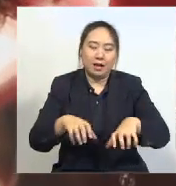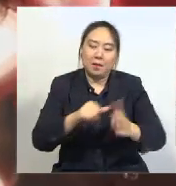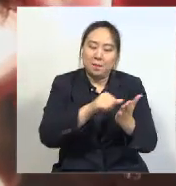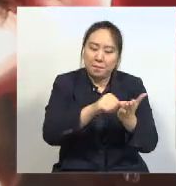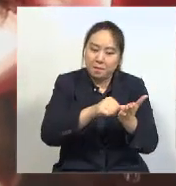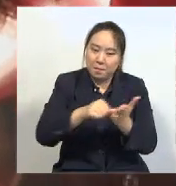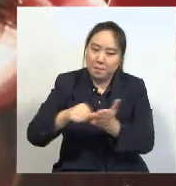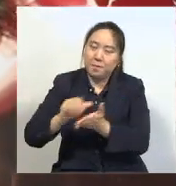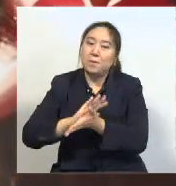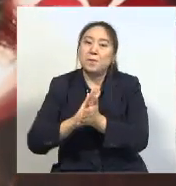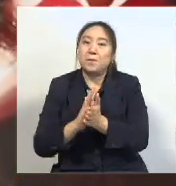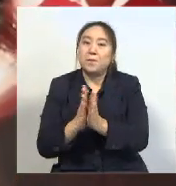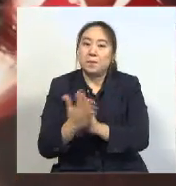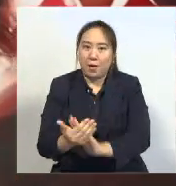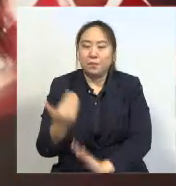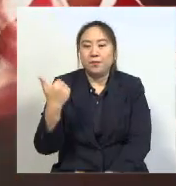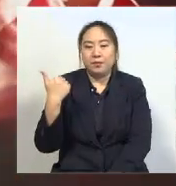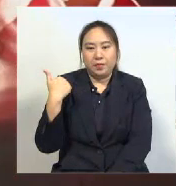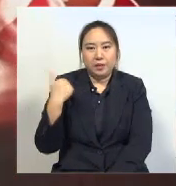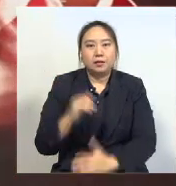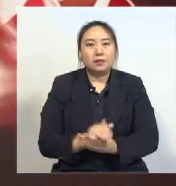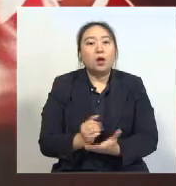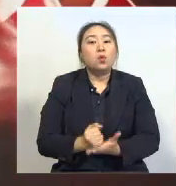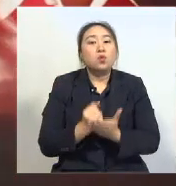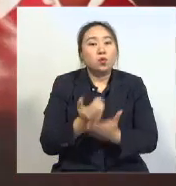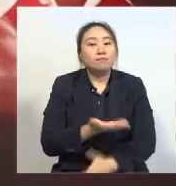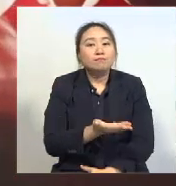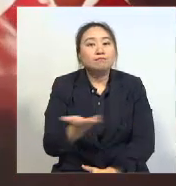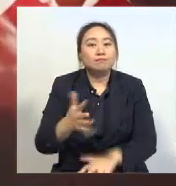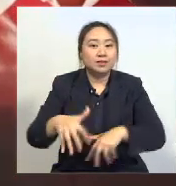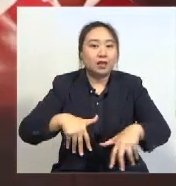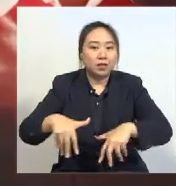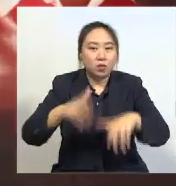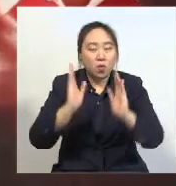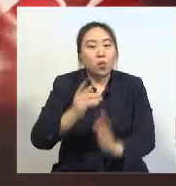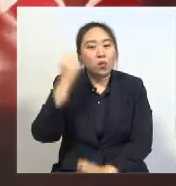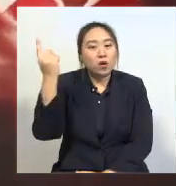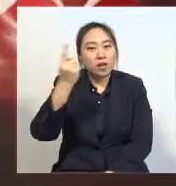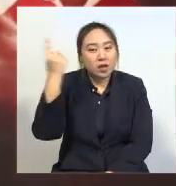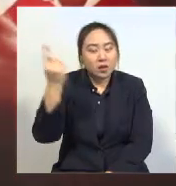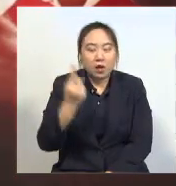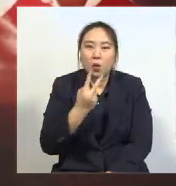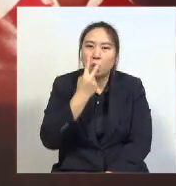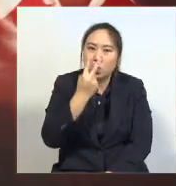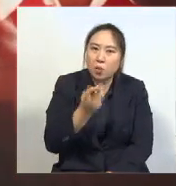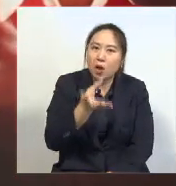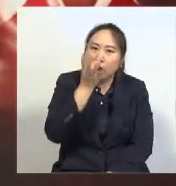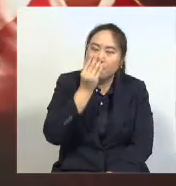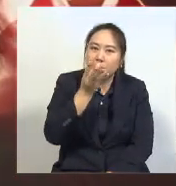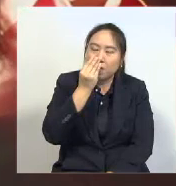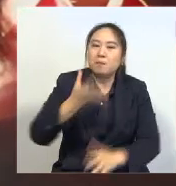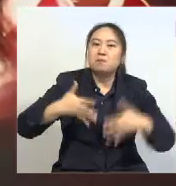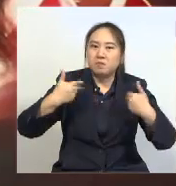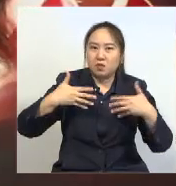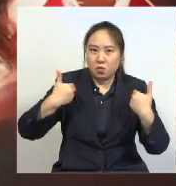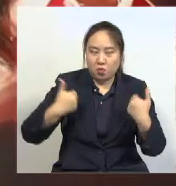านนะครับก็จะทำให้พี่น้องประชาชนแล้วก็นักท่องเที่ยวเนี่ยได้รับความสนุกสนานเพลิดเพลินก็อยากจะ